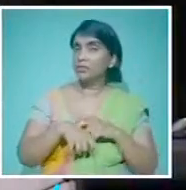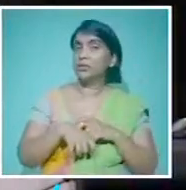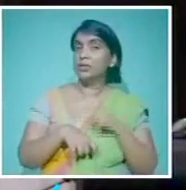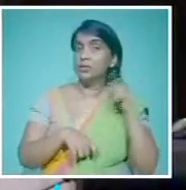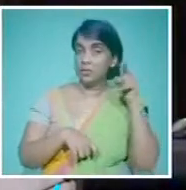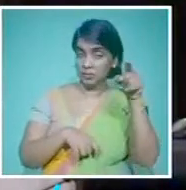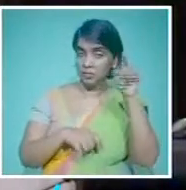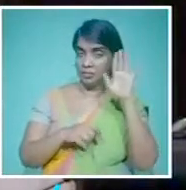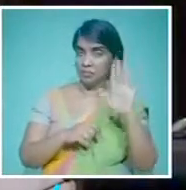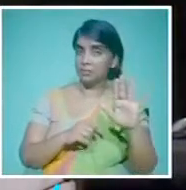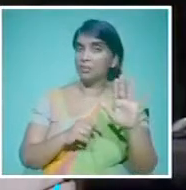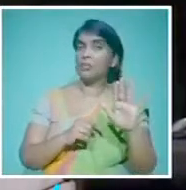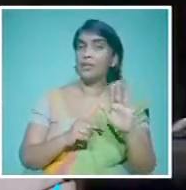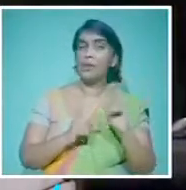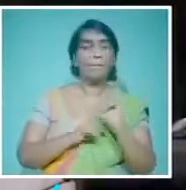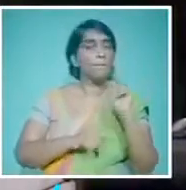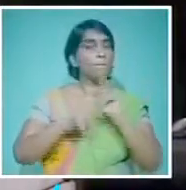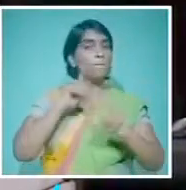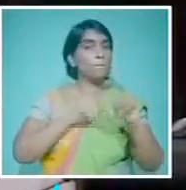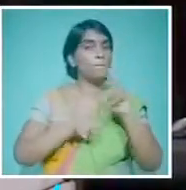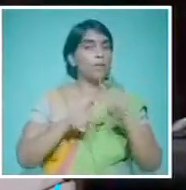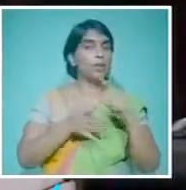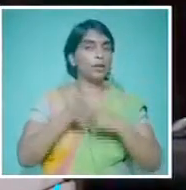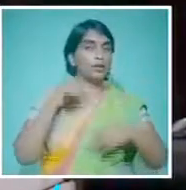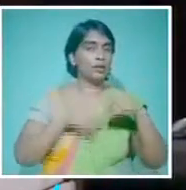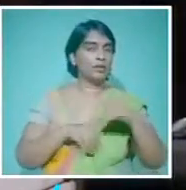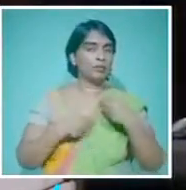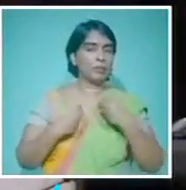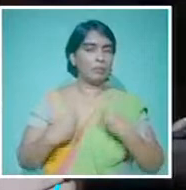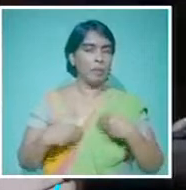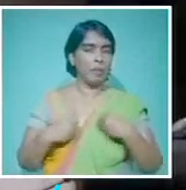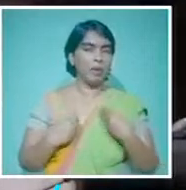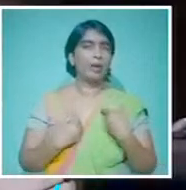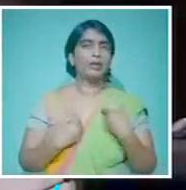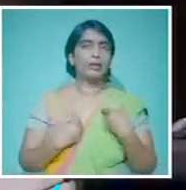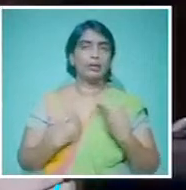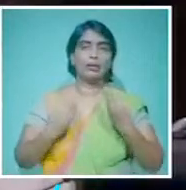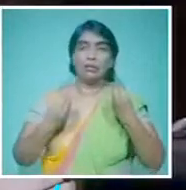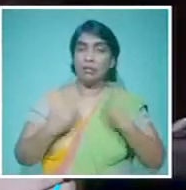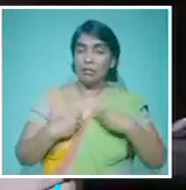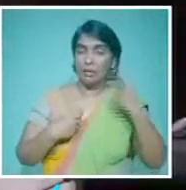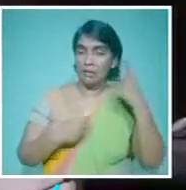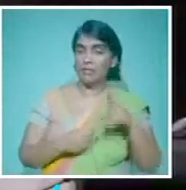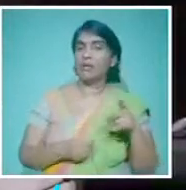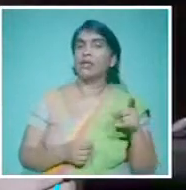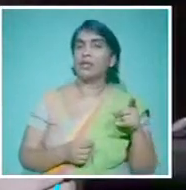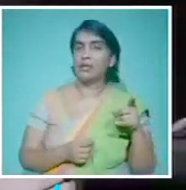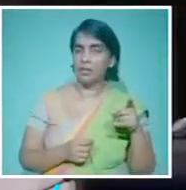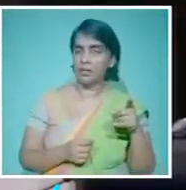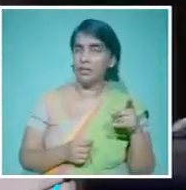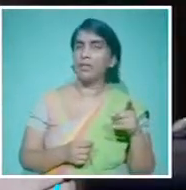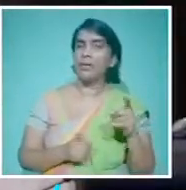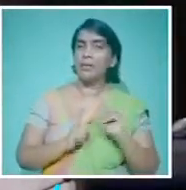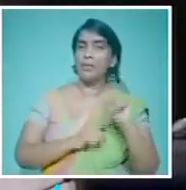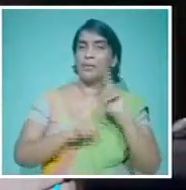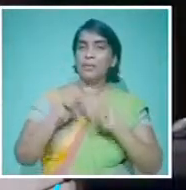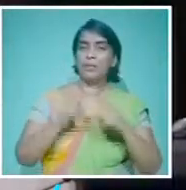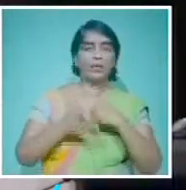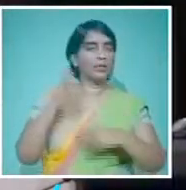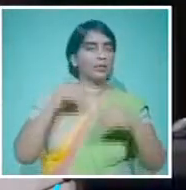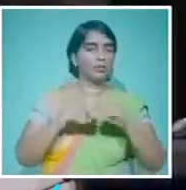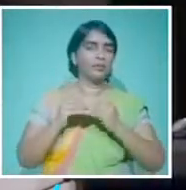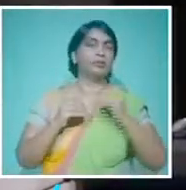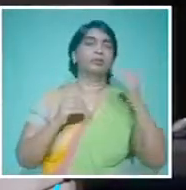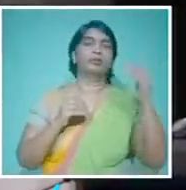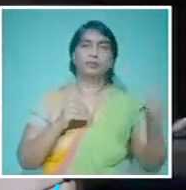ඔවුන්ට පාර්ලිමේන්තු මැතිවරණ අවාසිදායකයි ඉතින් අවාසිදායක හින්දා පාර්ලිමේන්තු මැතිවරණේ කල්